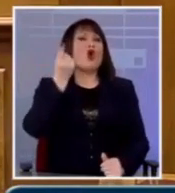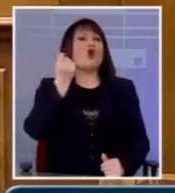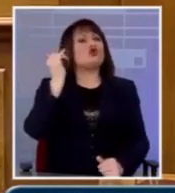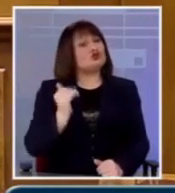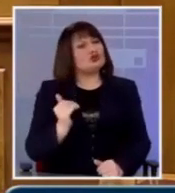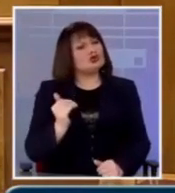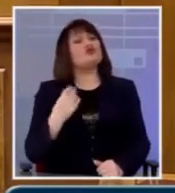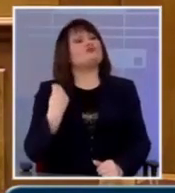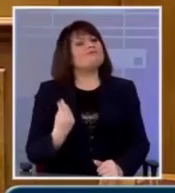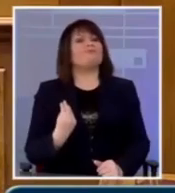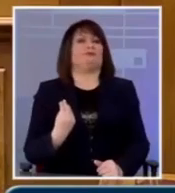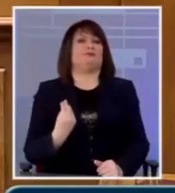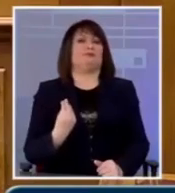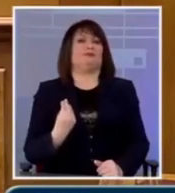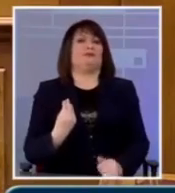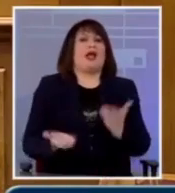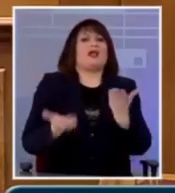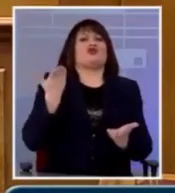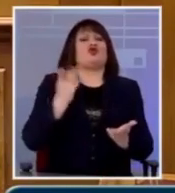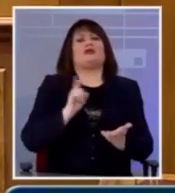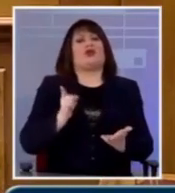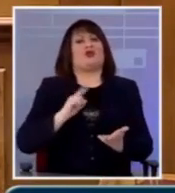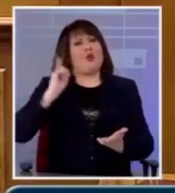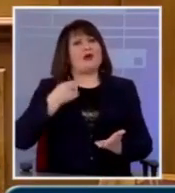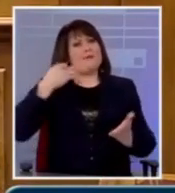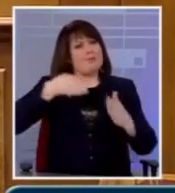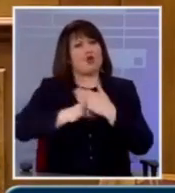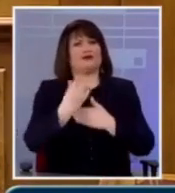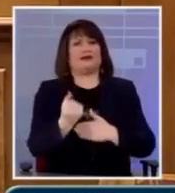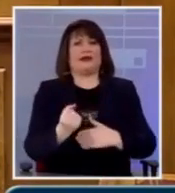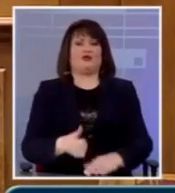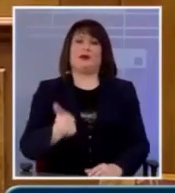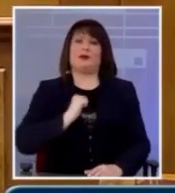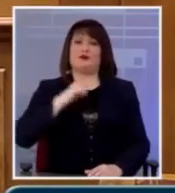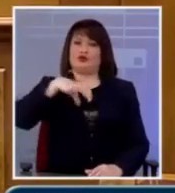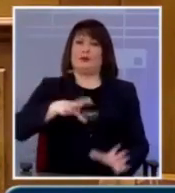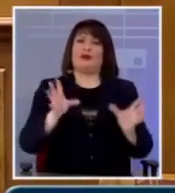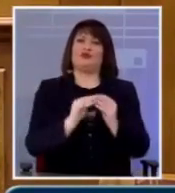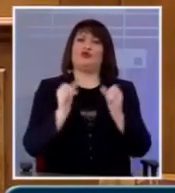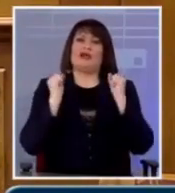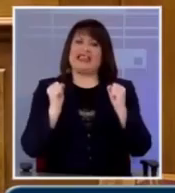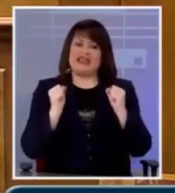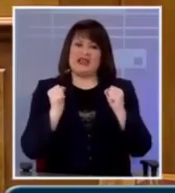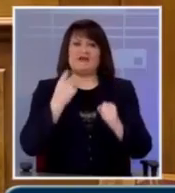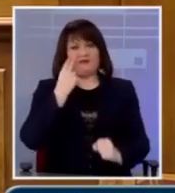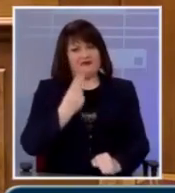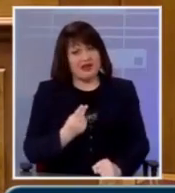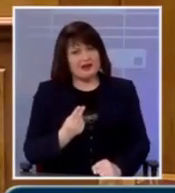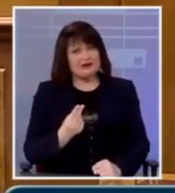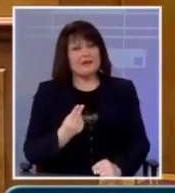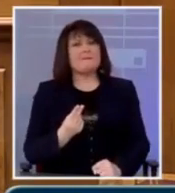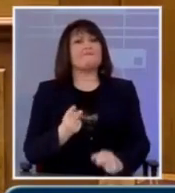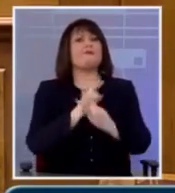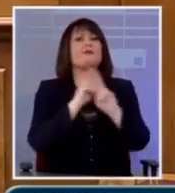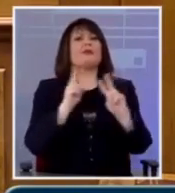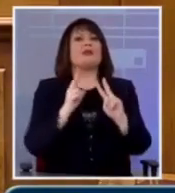υπηρεσιών, αλλά και στην καταπολέμηση της ανισότητας στην πρόσβαση. Ο ιδιωτικός τομέας υγείας συνεχίζει να έχει προφανώς ένα διακριτό